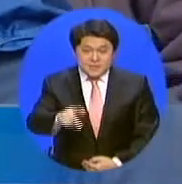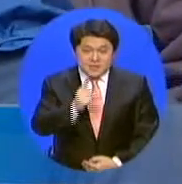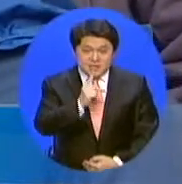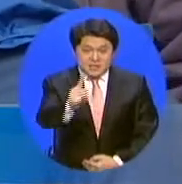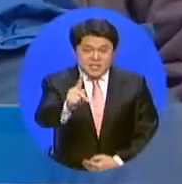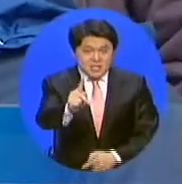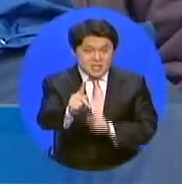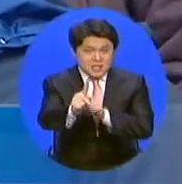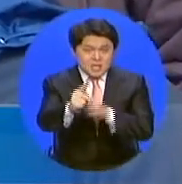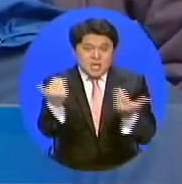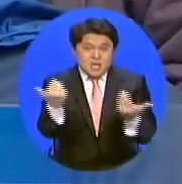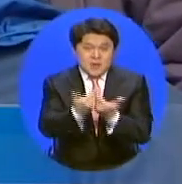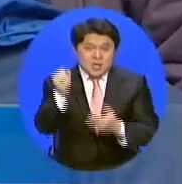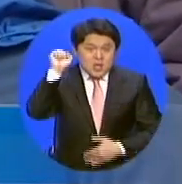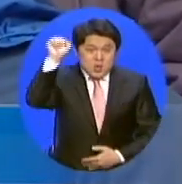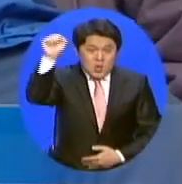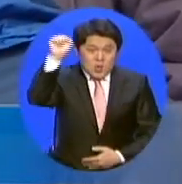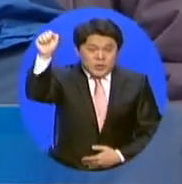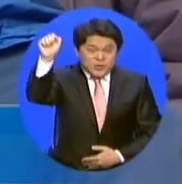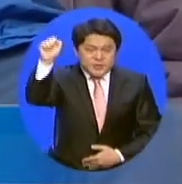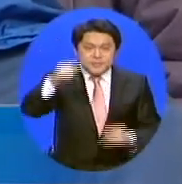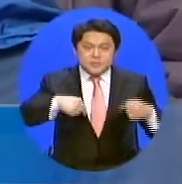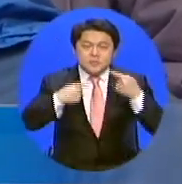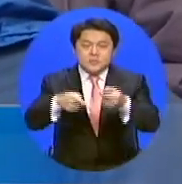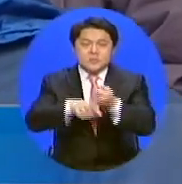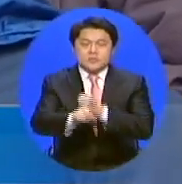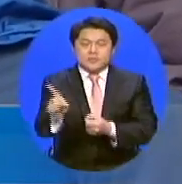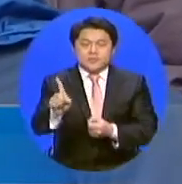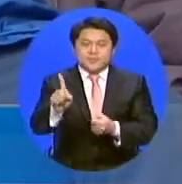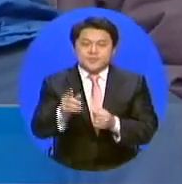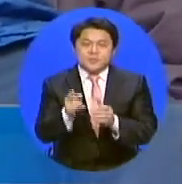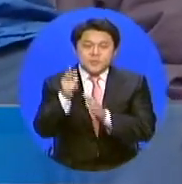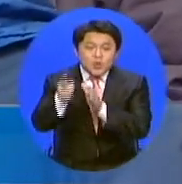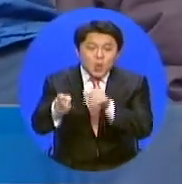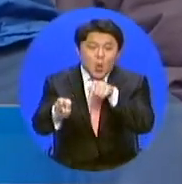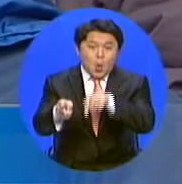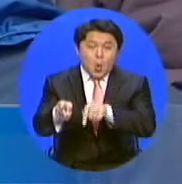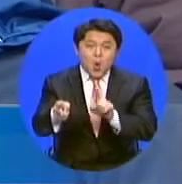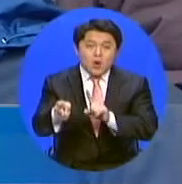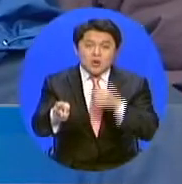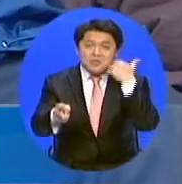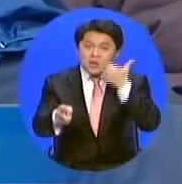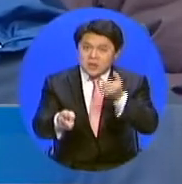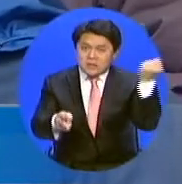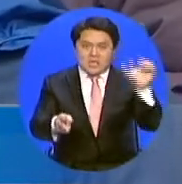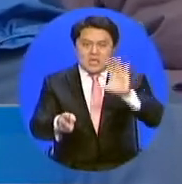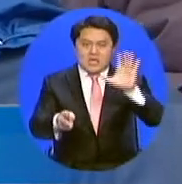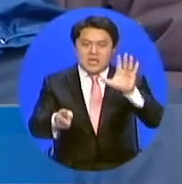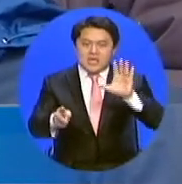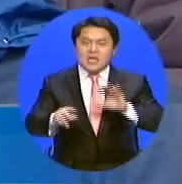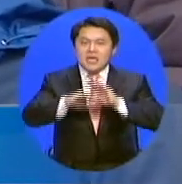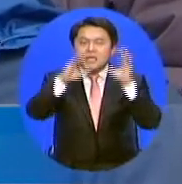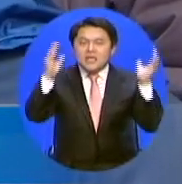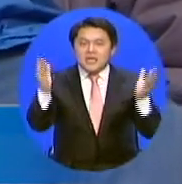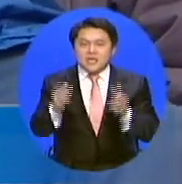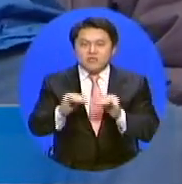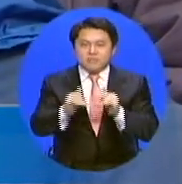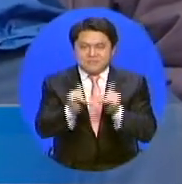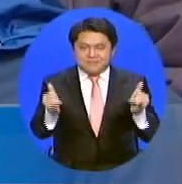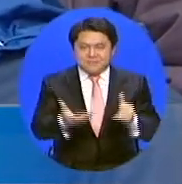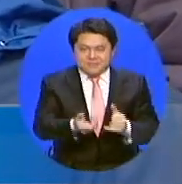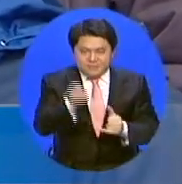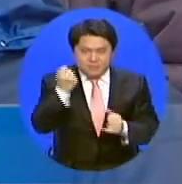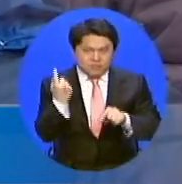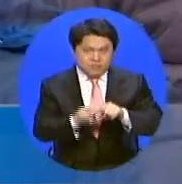민영화 반대 투쟁에 결합하고 있는 이유는 철도라는 것은 그 누구의 것이 아닌 바로 민중의